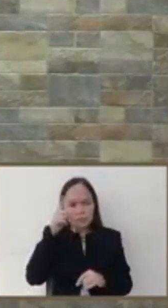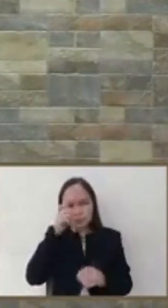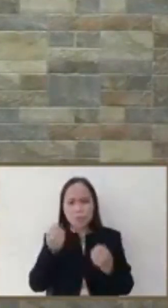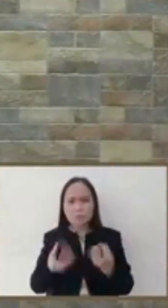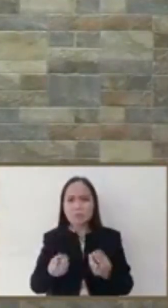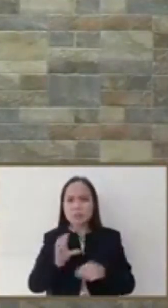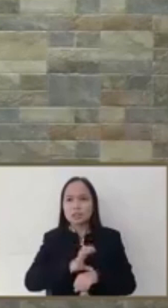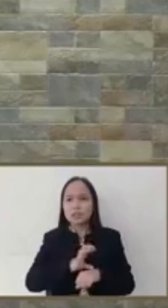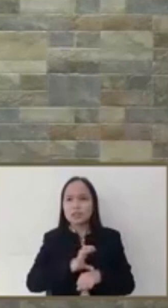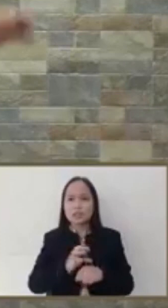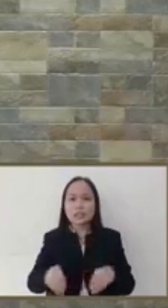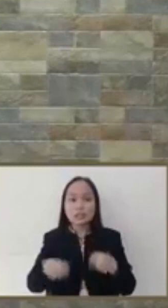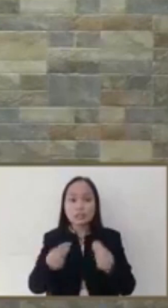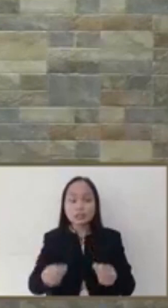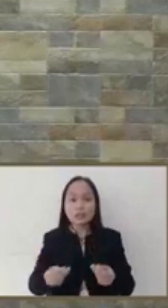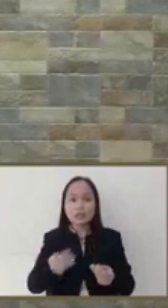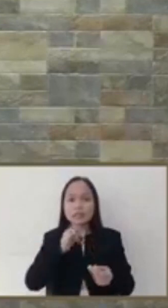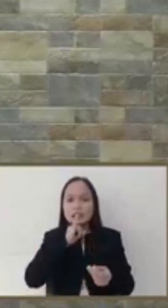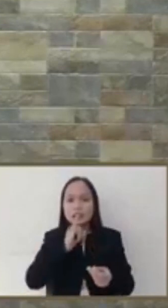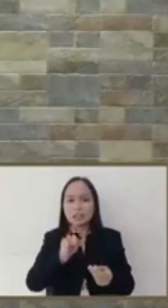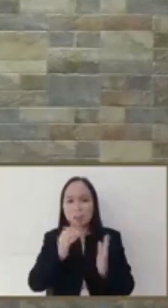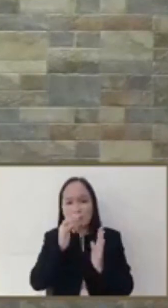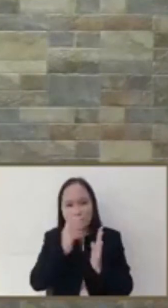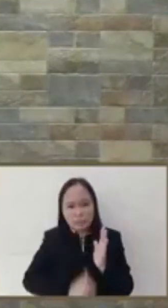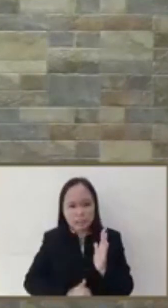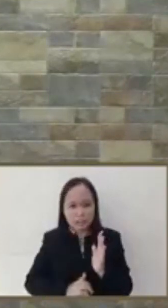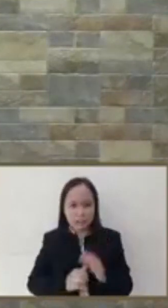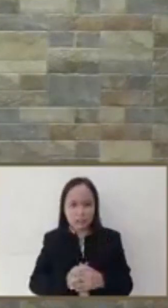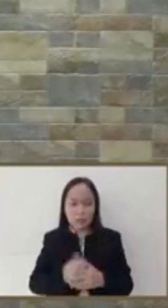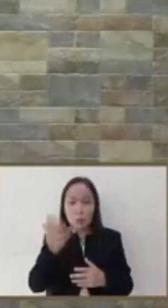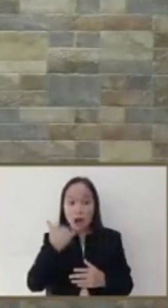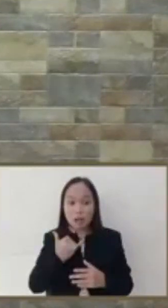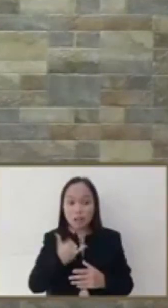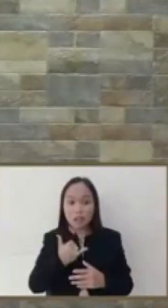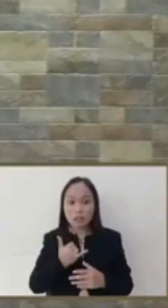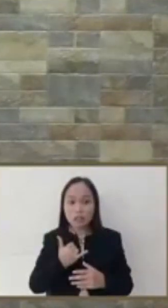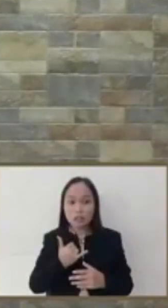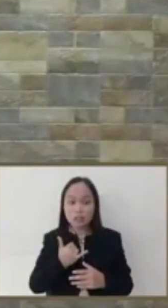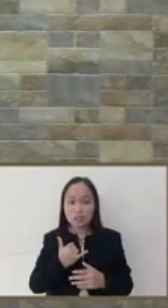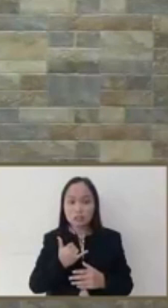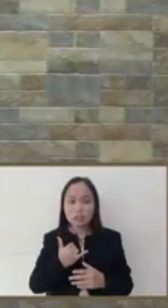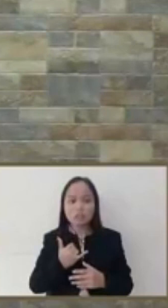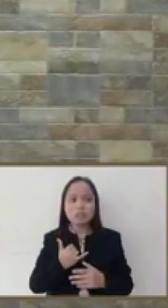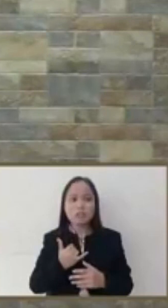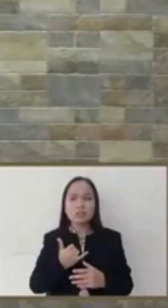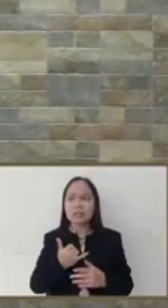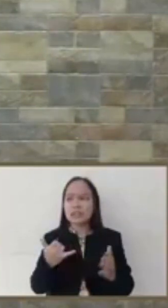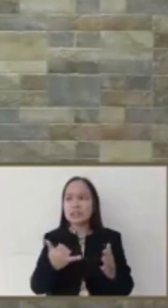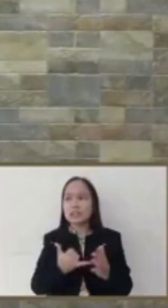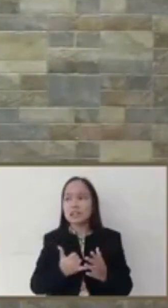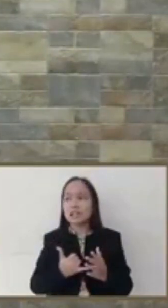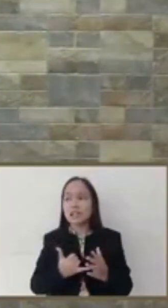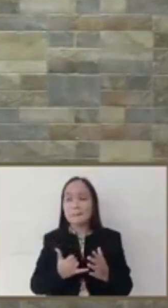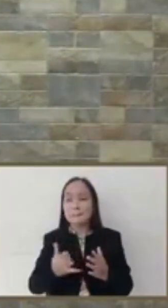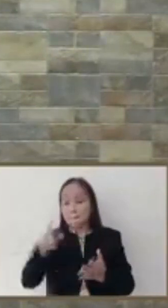giving is decreasing. Why? Sabi ko nga po sa inyo kanina, pumapantay na ang buhay ng